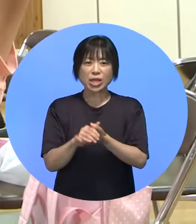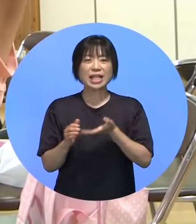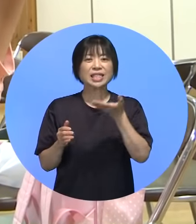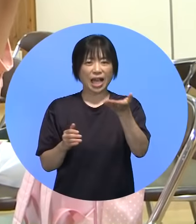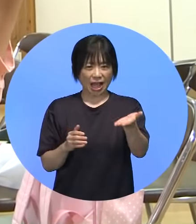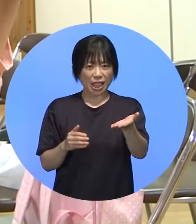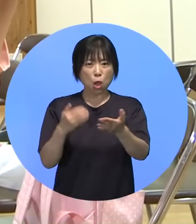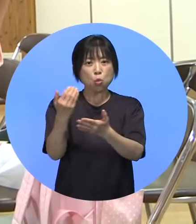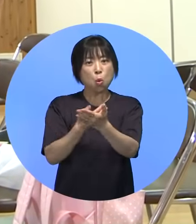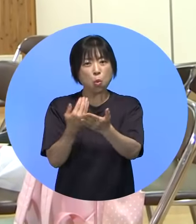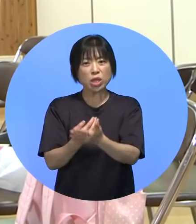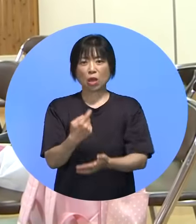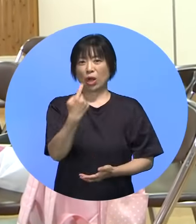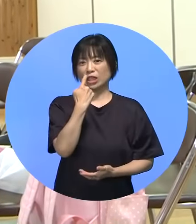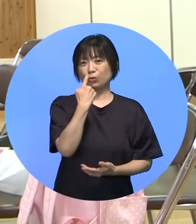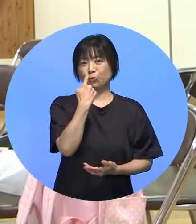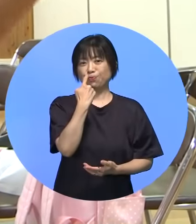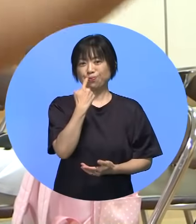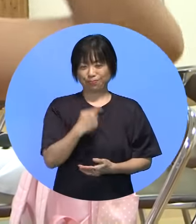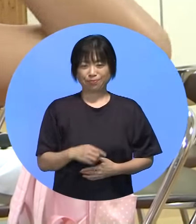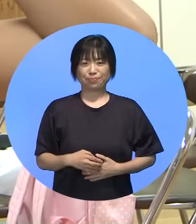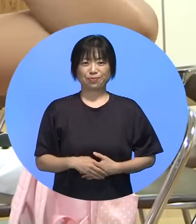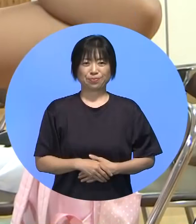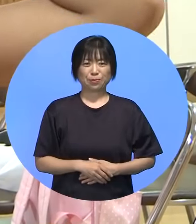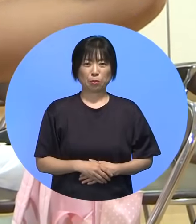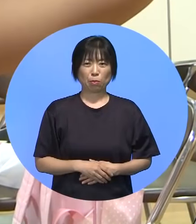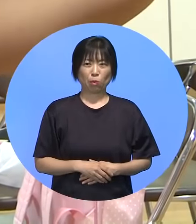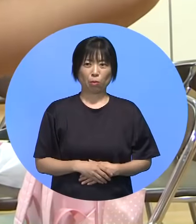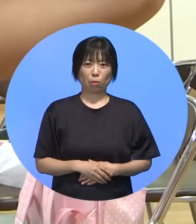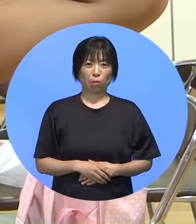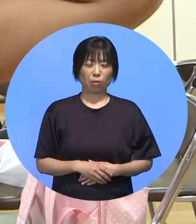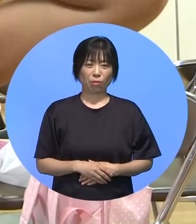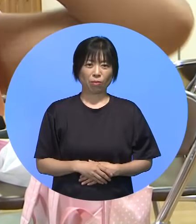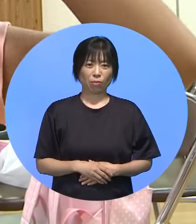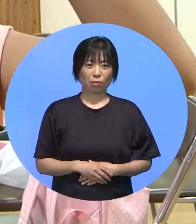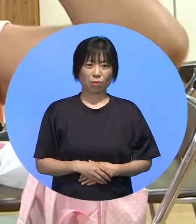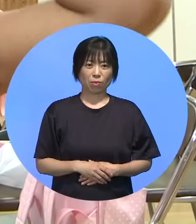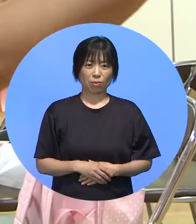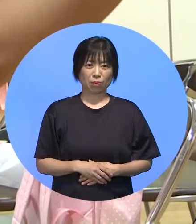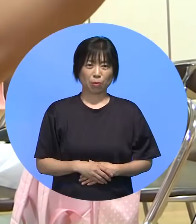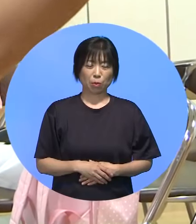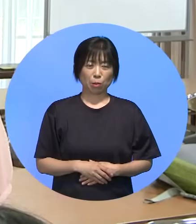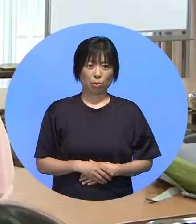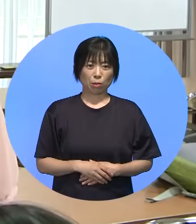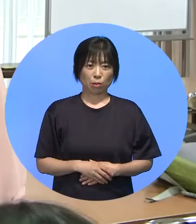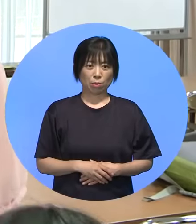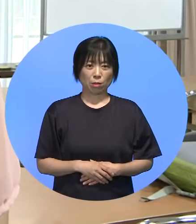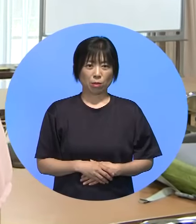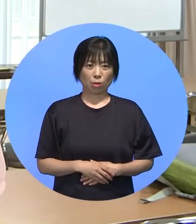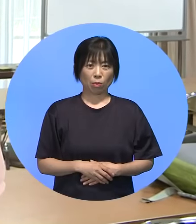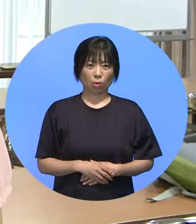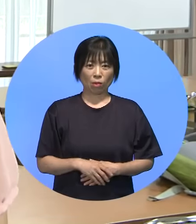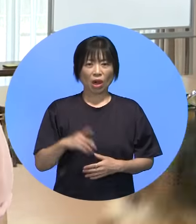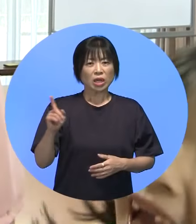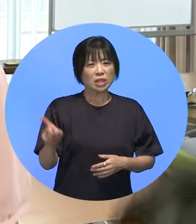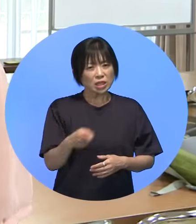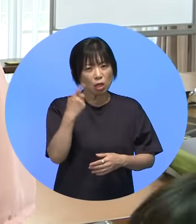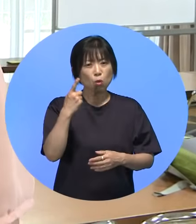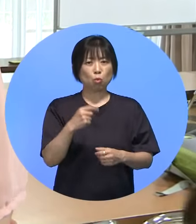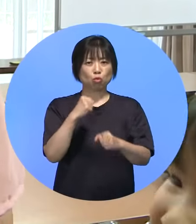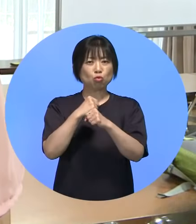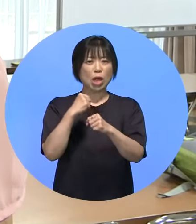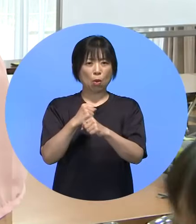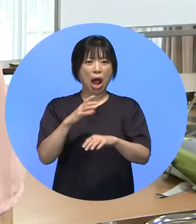あげる上げてその来た分も自分で使うこういった自然のもので